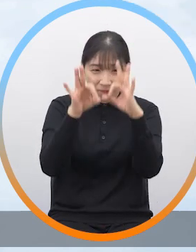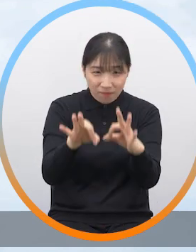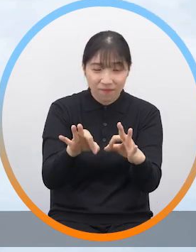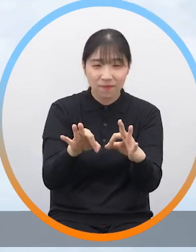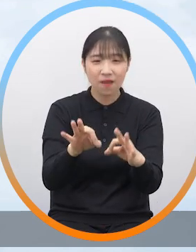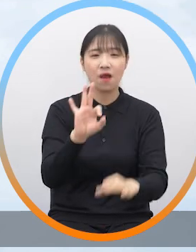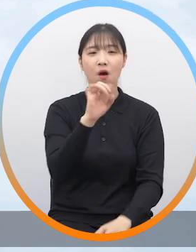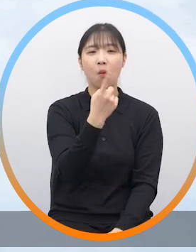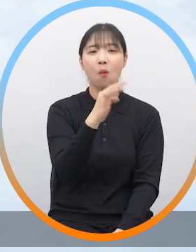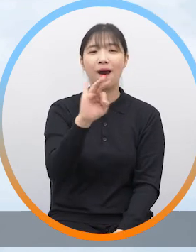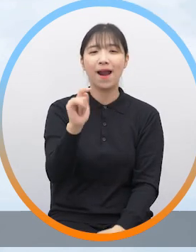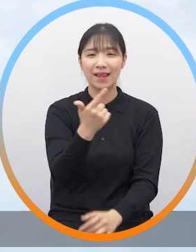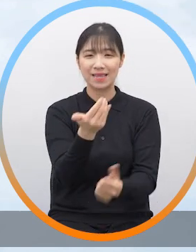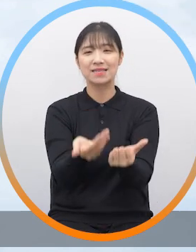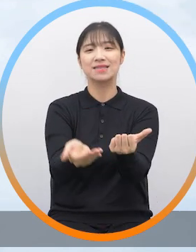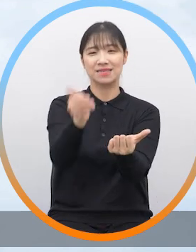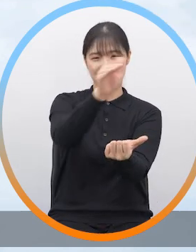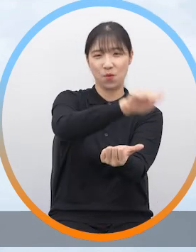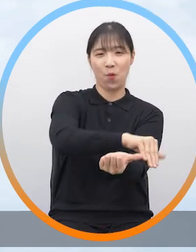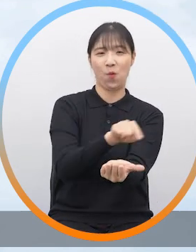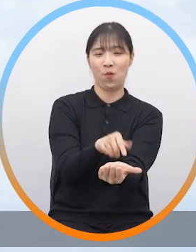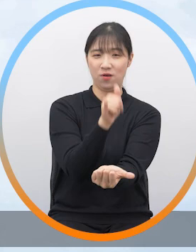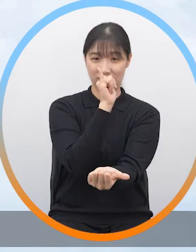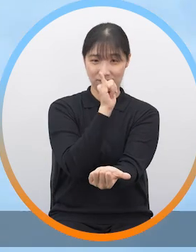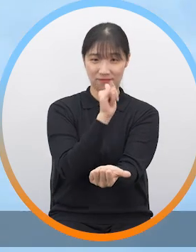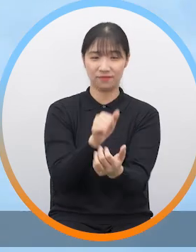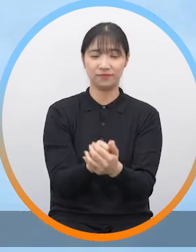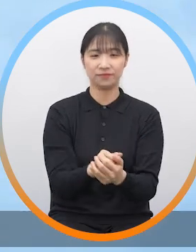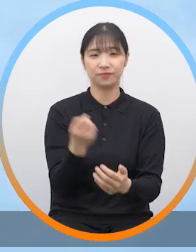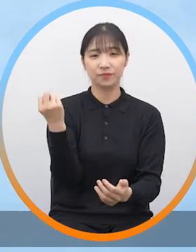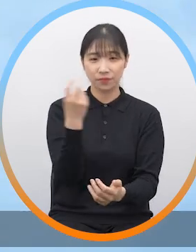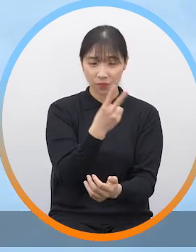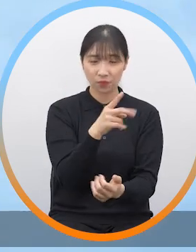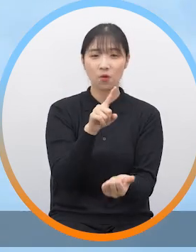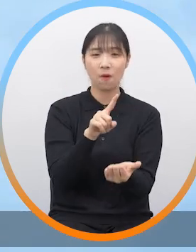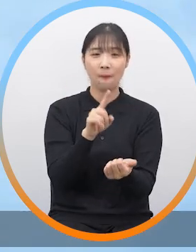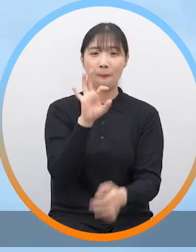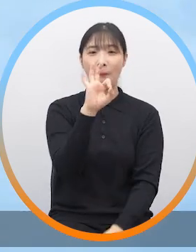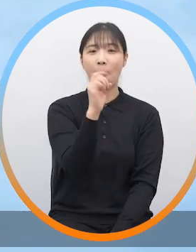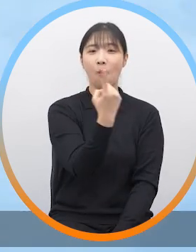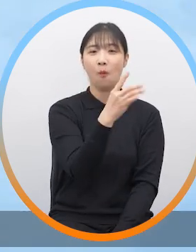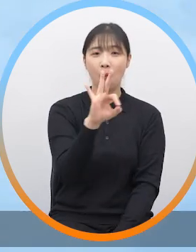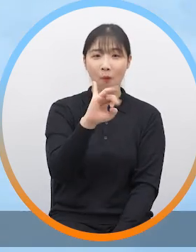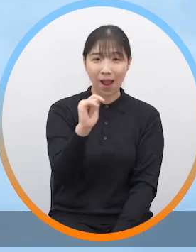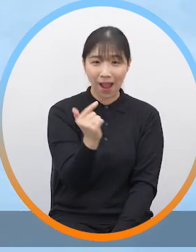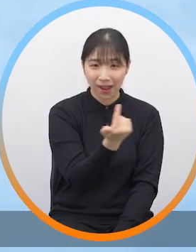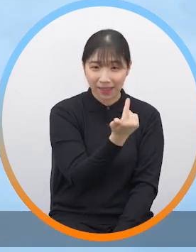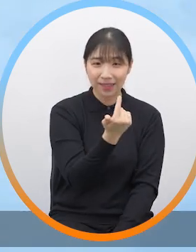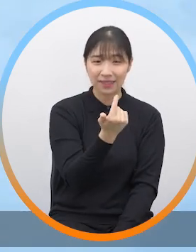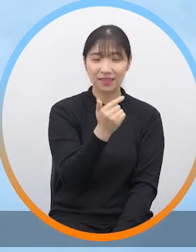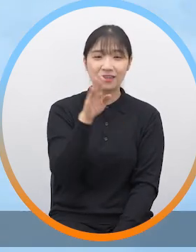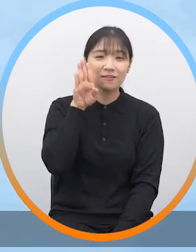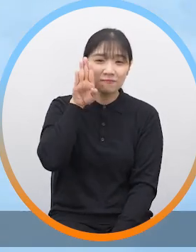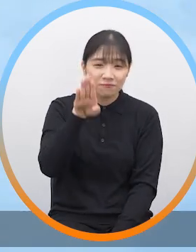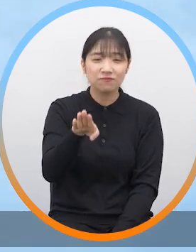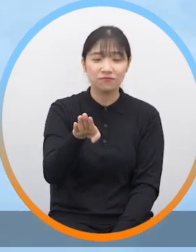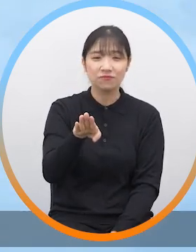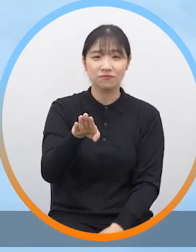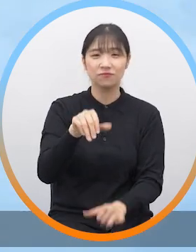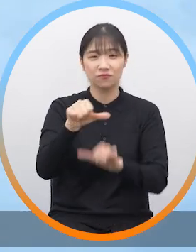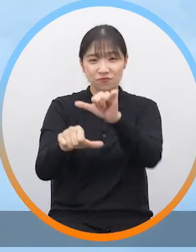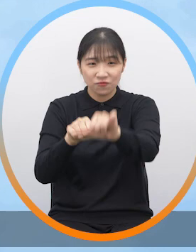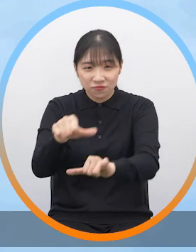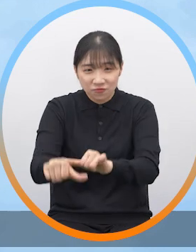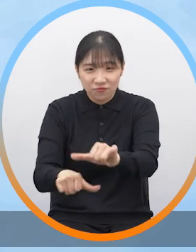이처럼 왕인박사 지묘, 왕인박사 묘가 있죠. 그 다음에 왕인박사 바로